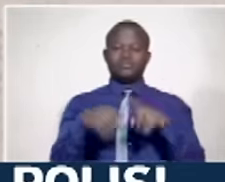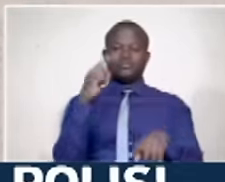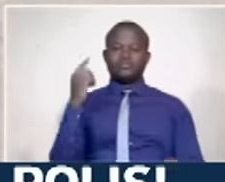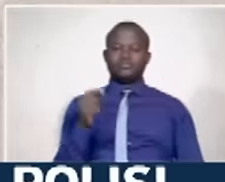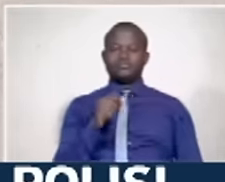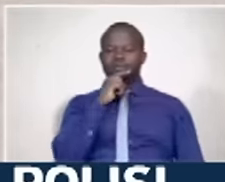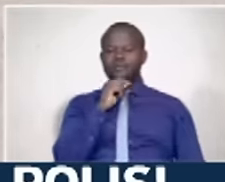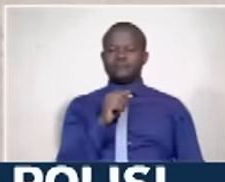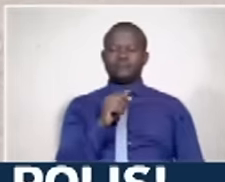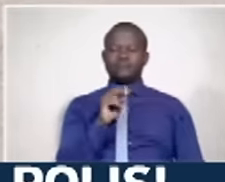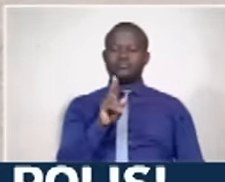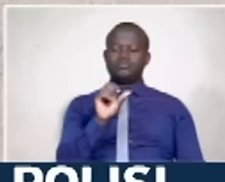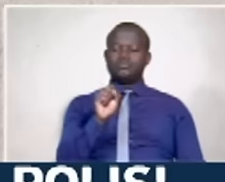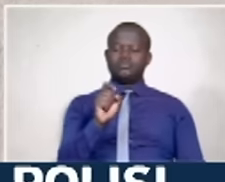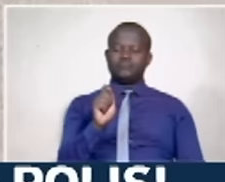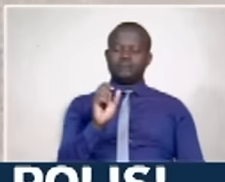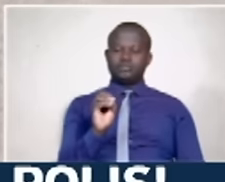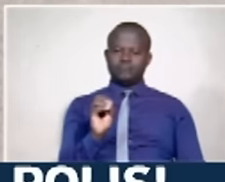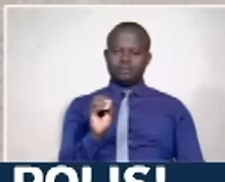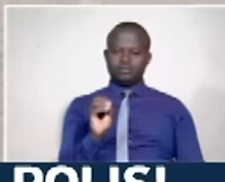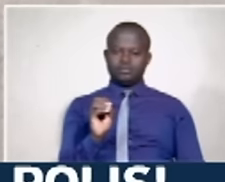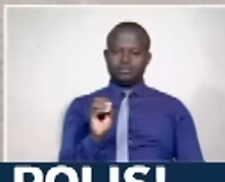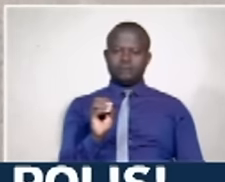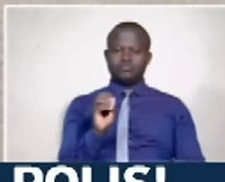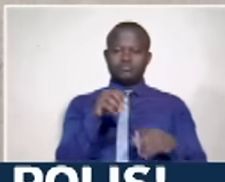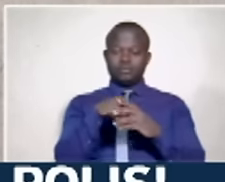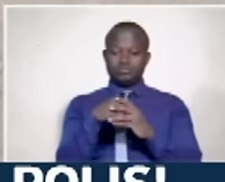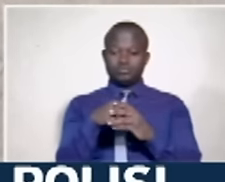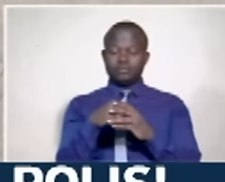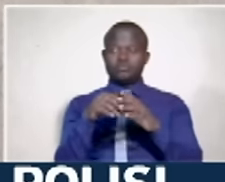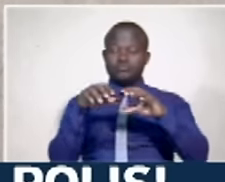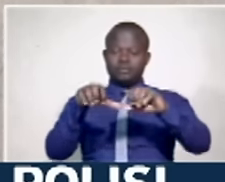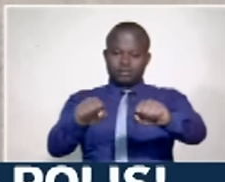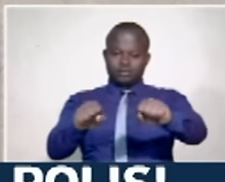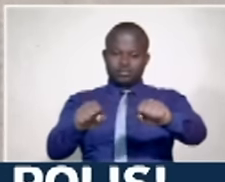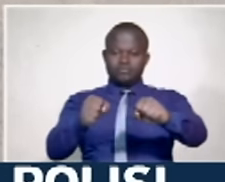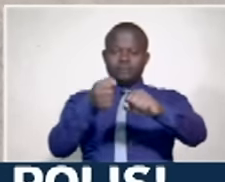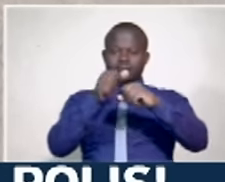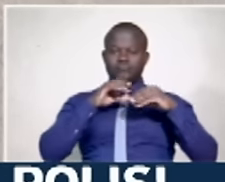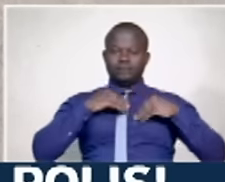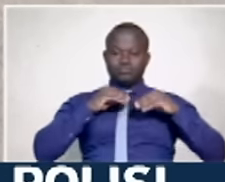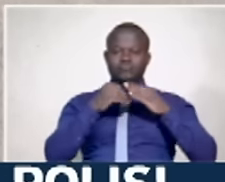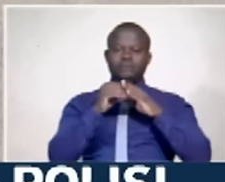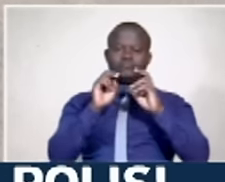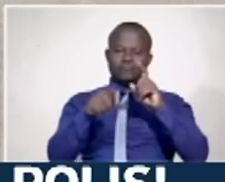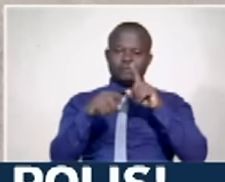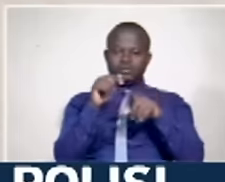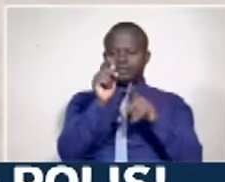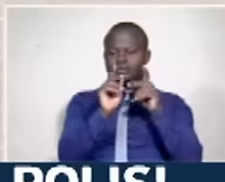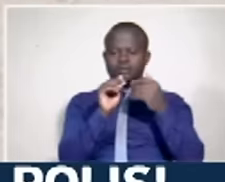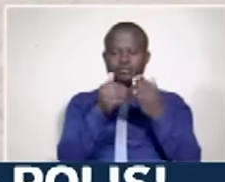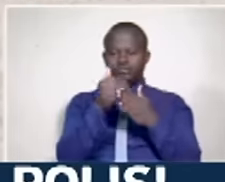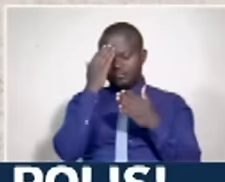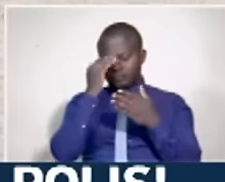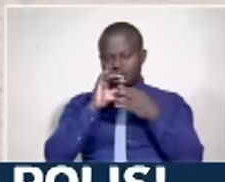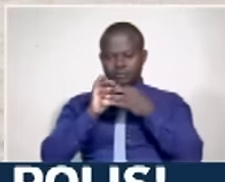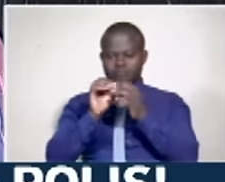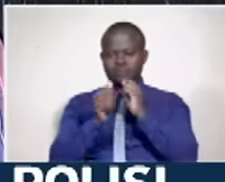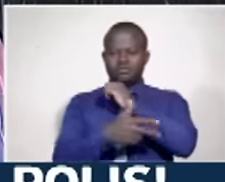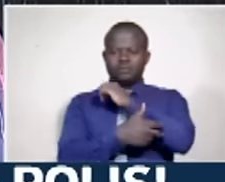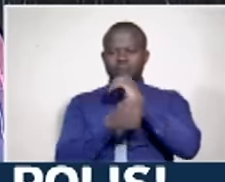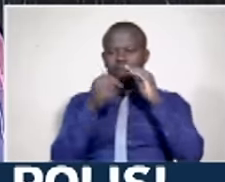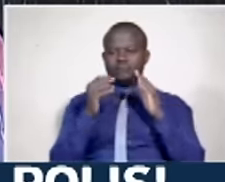hafashe Imana Usto uyita Yusufu ari mu maboko ya polisi yiyemera ko yishe aba baturage kuko yabifatanyaga